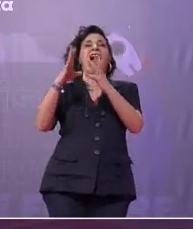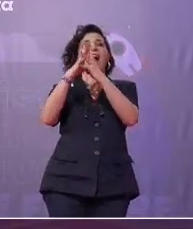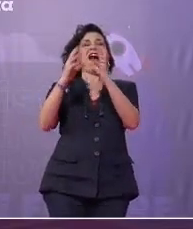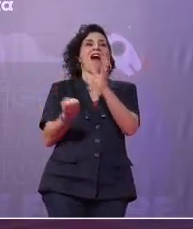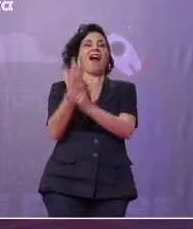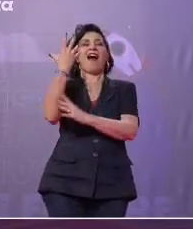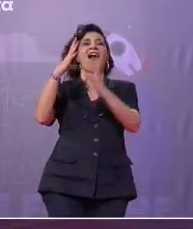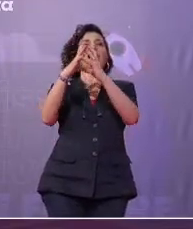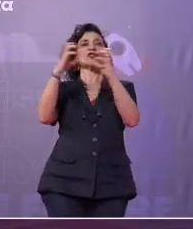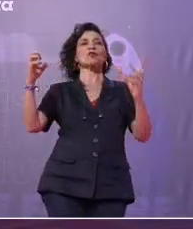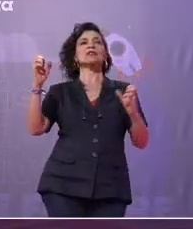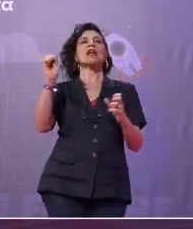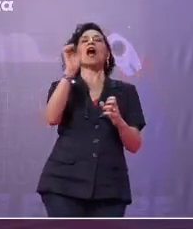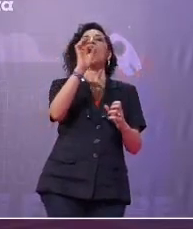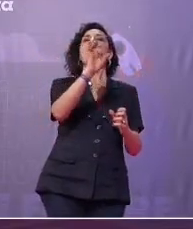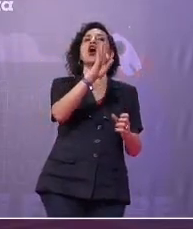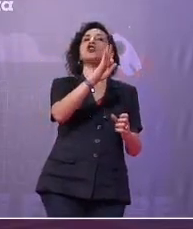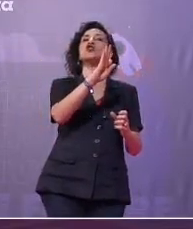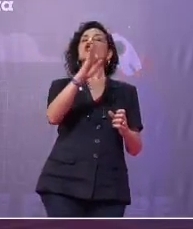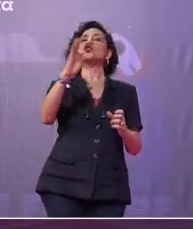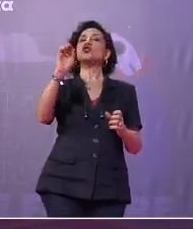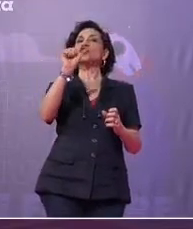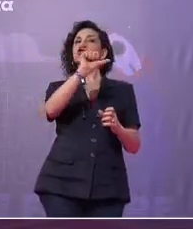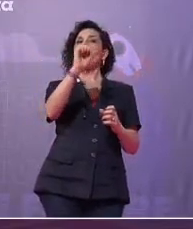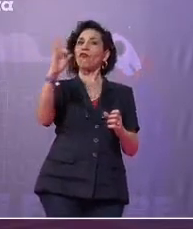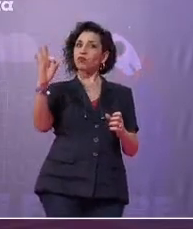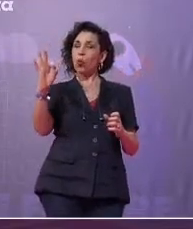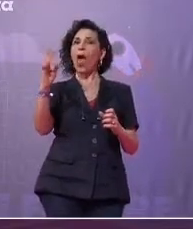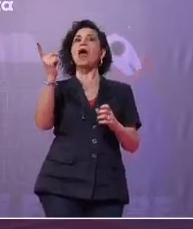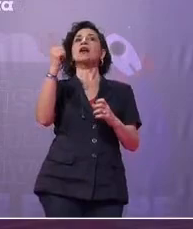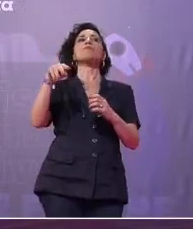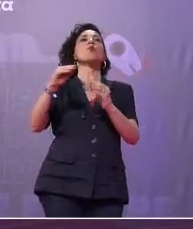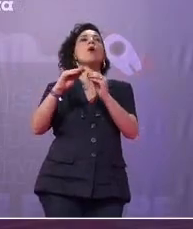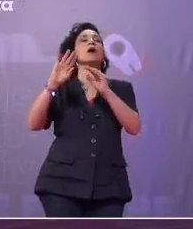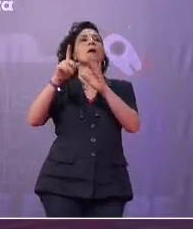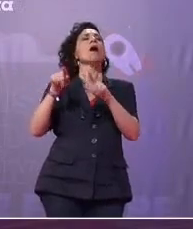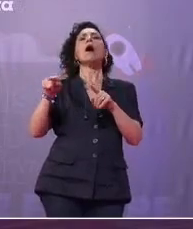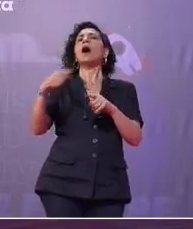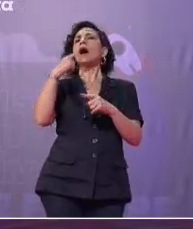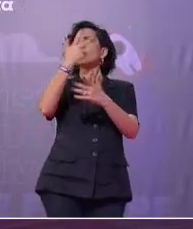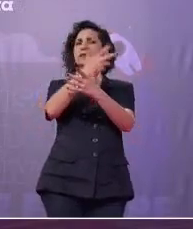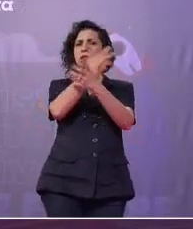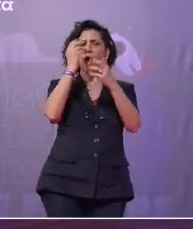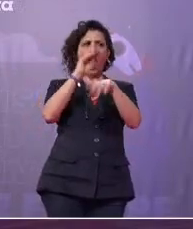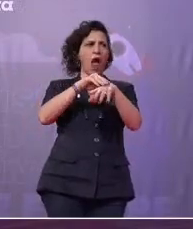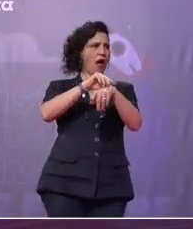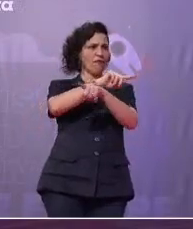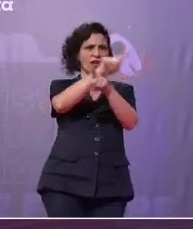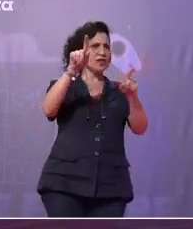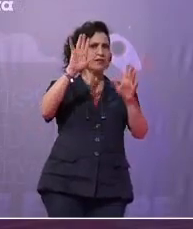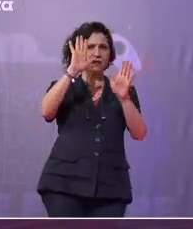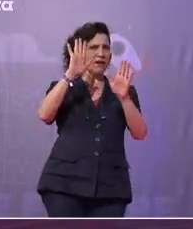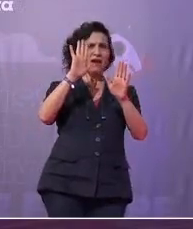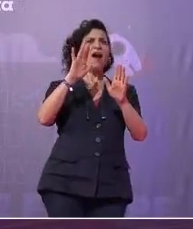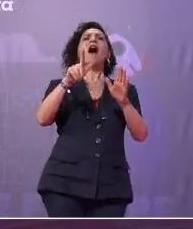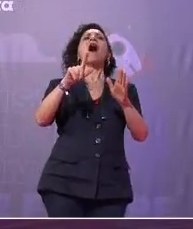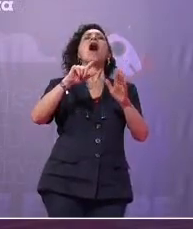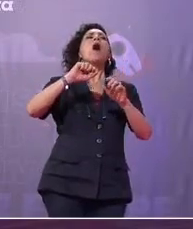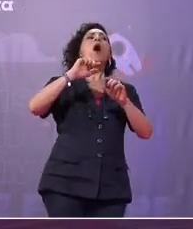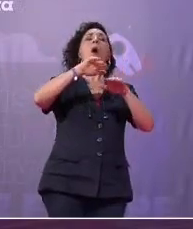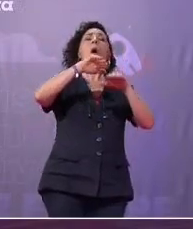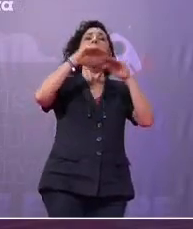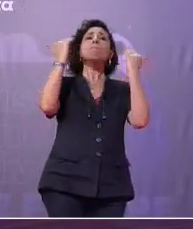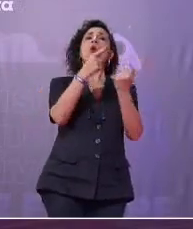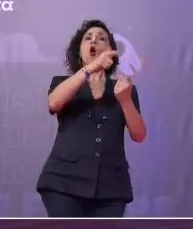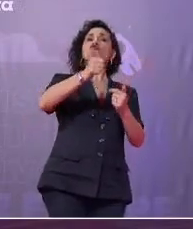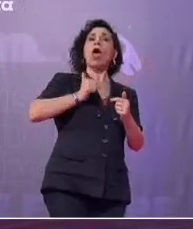dice ragazzi guardate che questa cosa cambierà tutto il mondo degli agenti cambierà il modo di fare le cose che cosa cambierà in